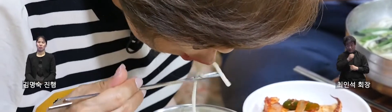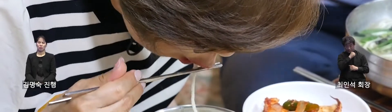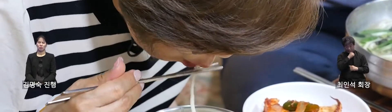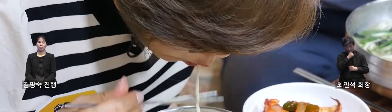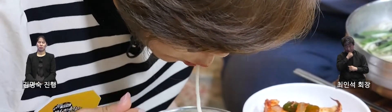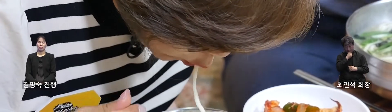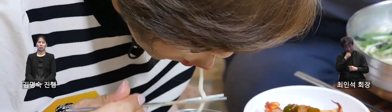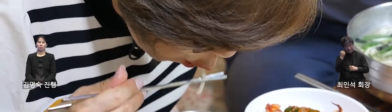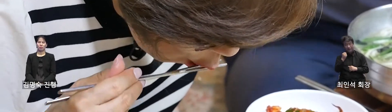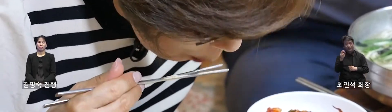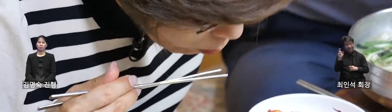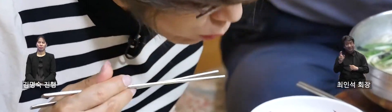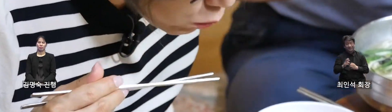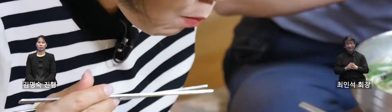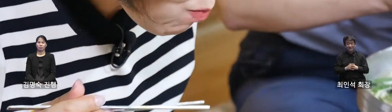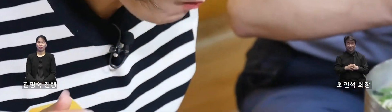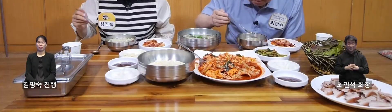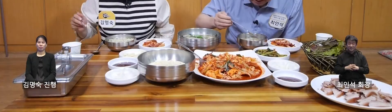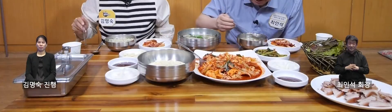있습니다.